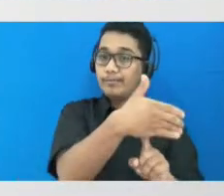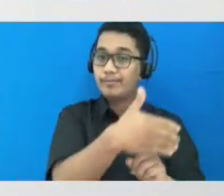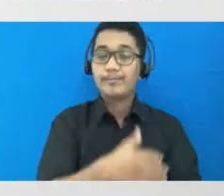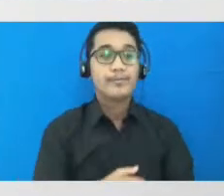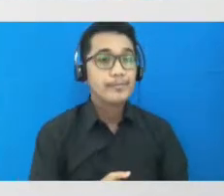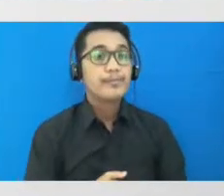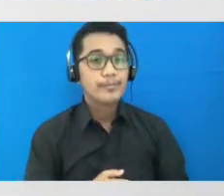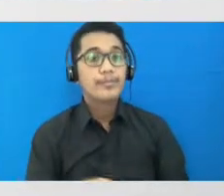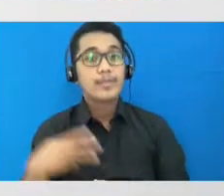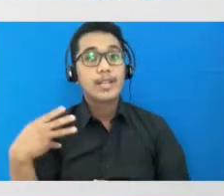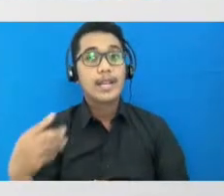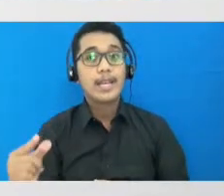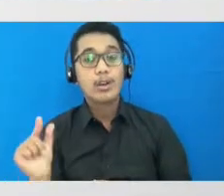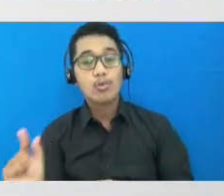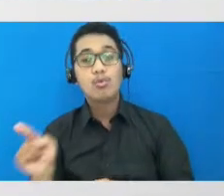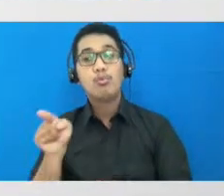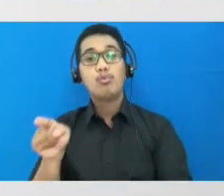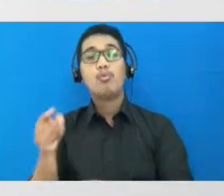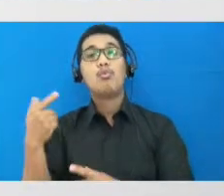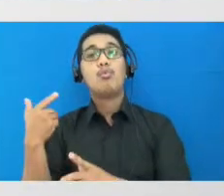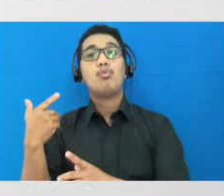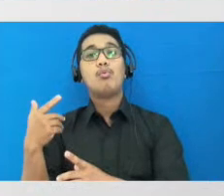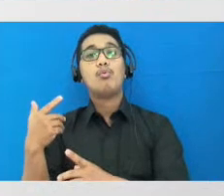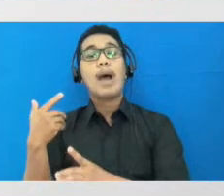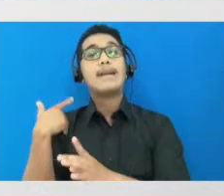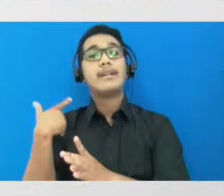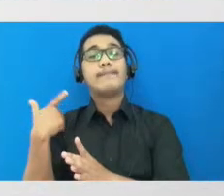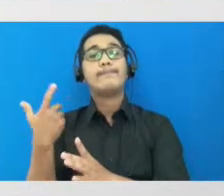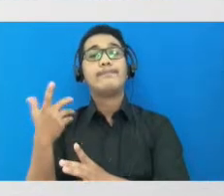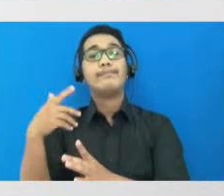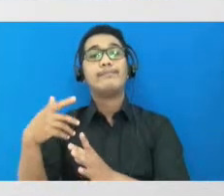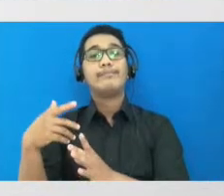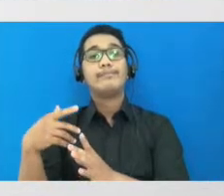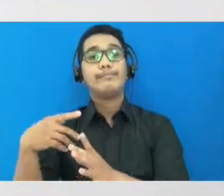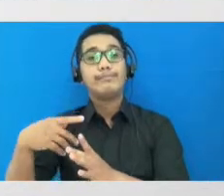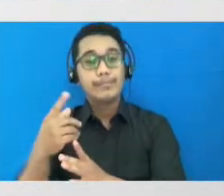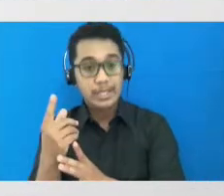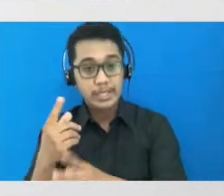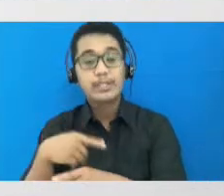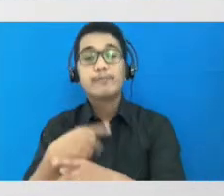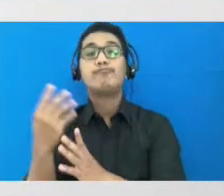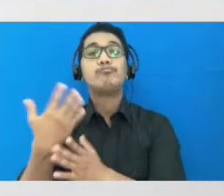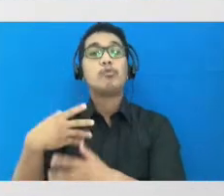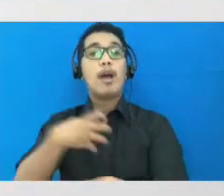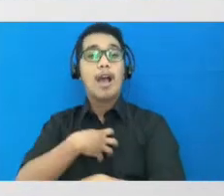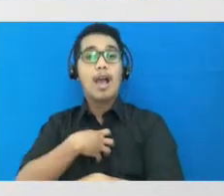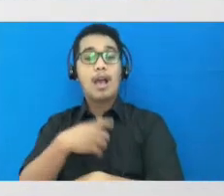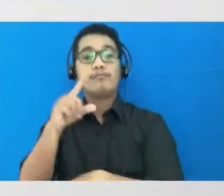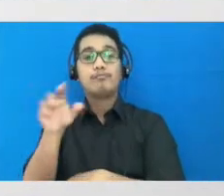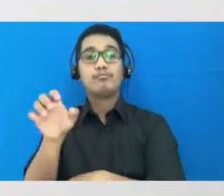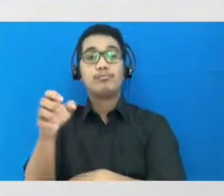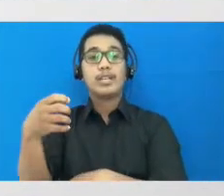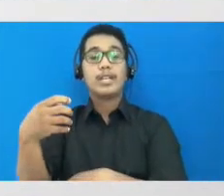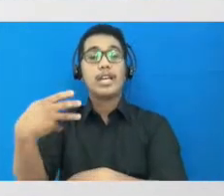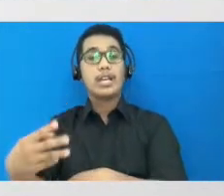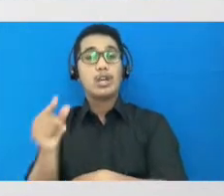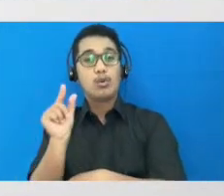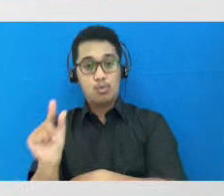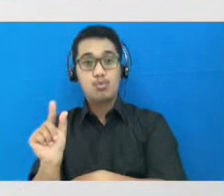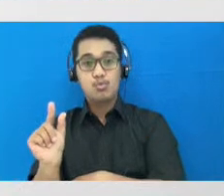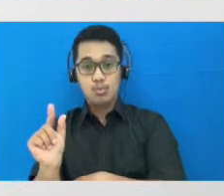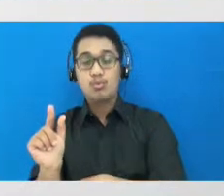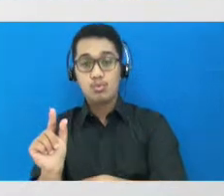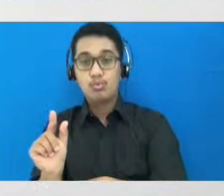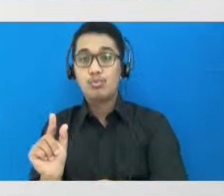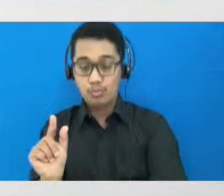Di EU itu termaktub di dalam The Charter of Fundamental Rights of the European Union dan juga di Treaty on